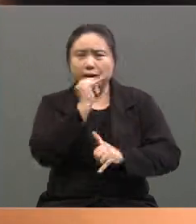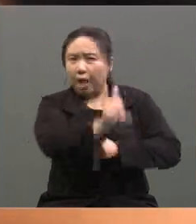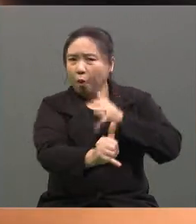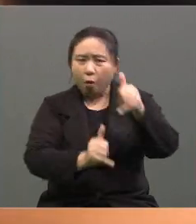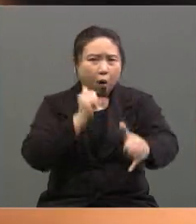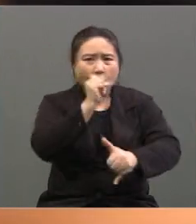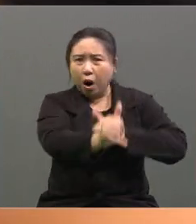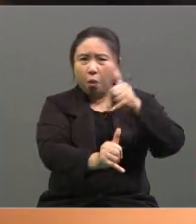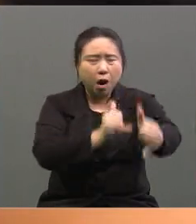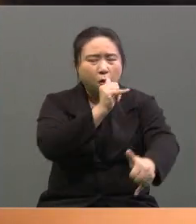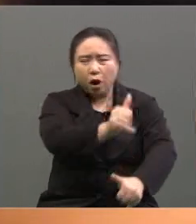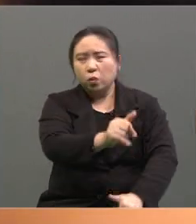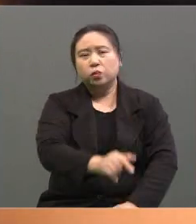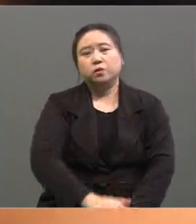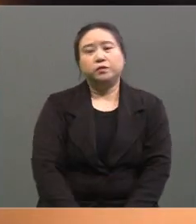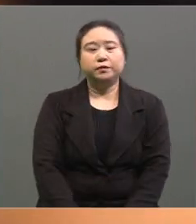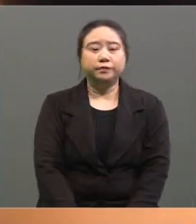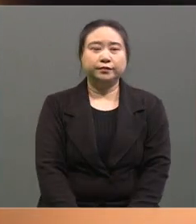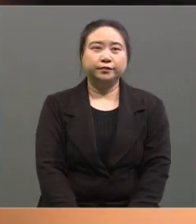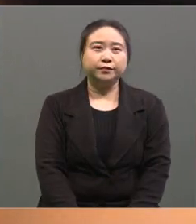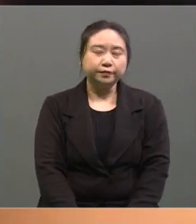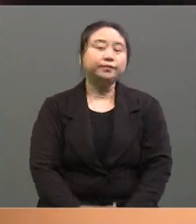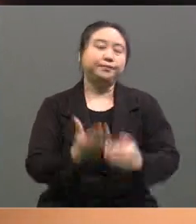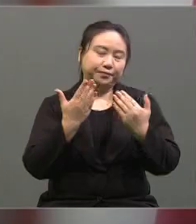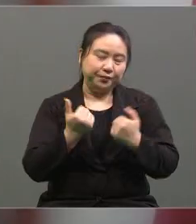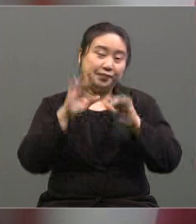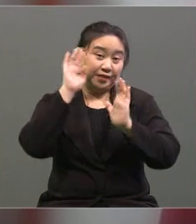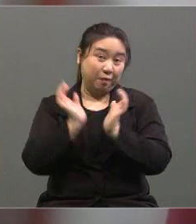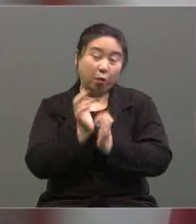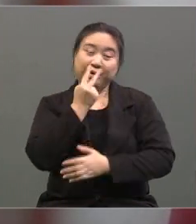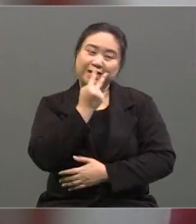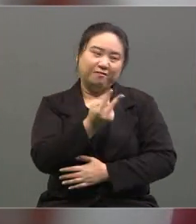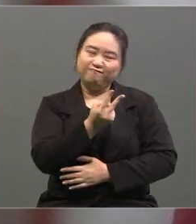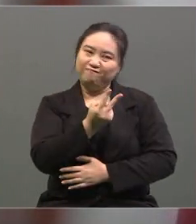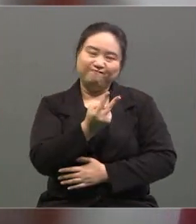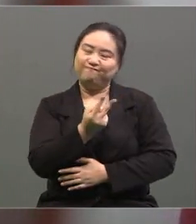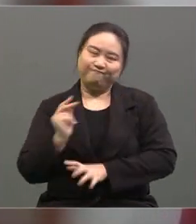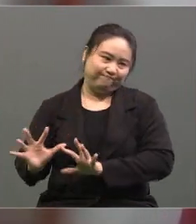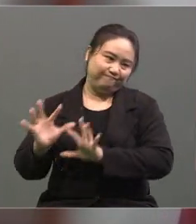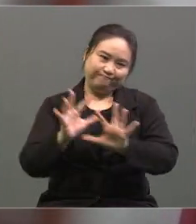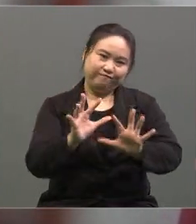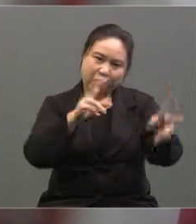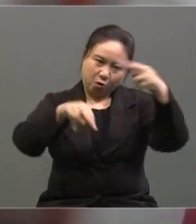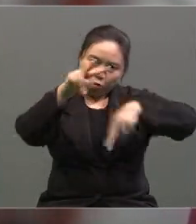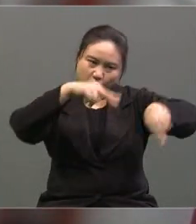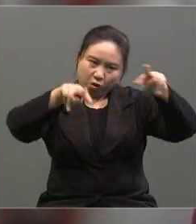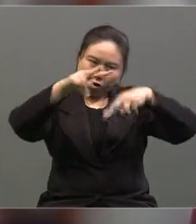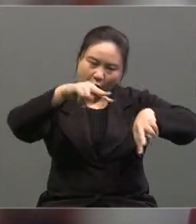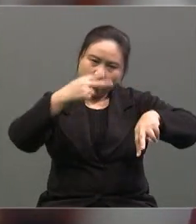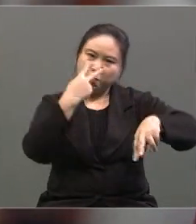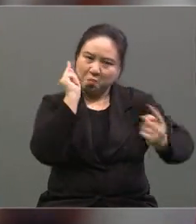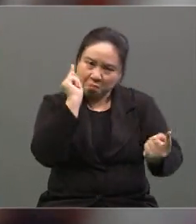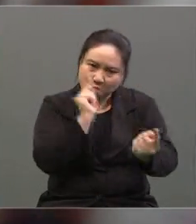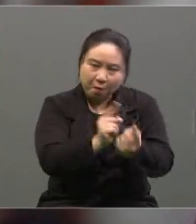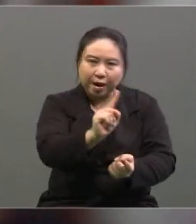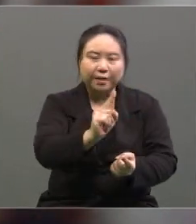วียนมาใช้บริการกันอย่างต่อเนื่องนะคะพอเจ้าหน้าที่เห็นแบบนี้แล้วค่ะจึงส่วนที่กำลังบุกเข้าตรวจสอบนะคะก็ไปพ